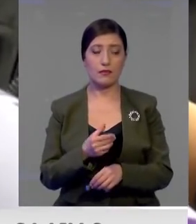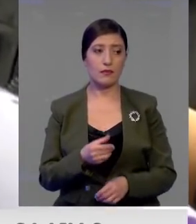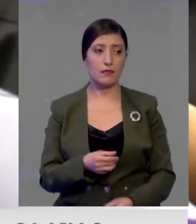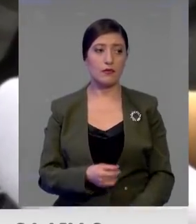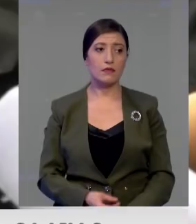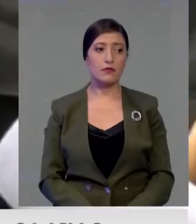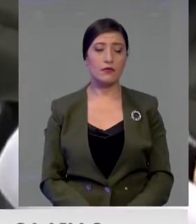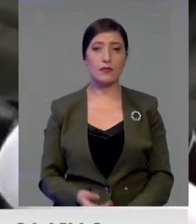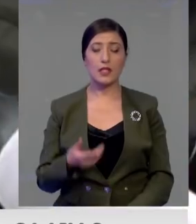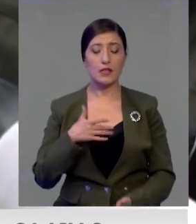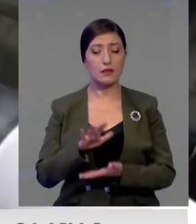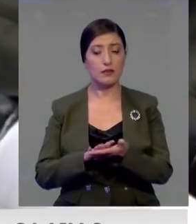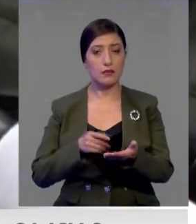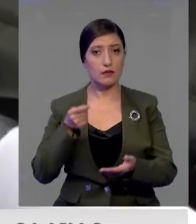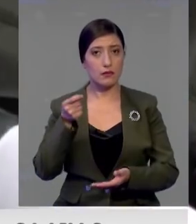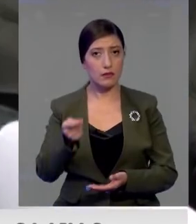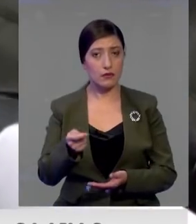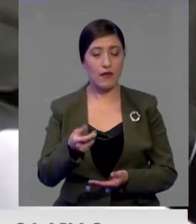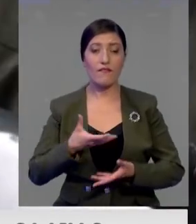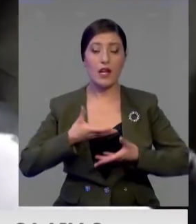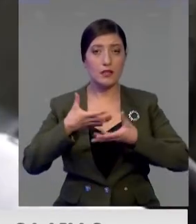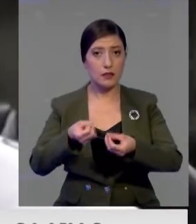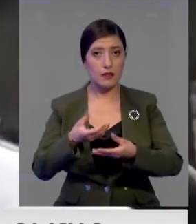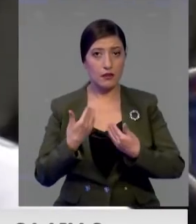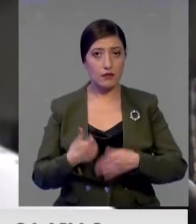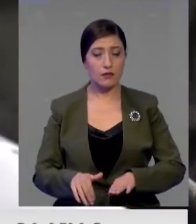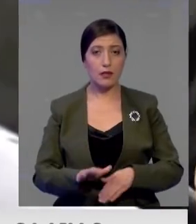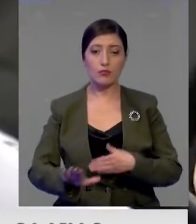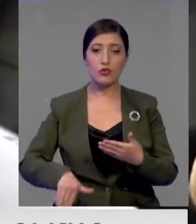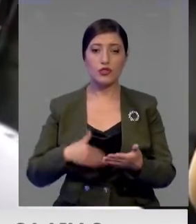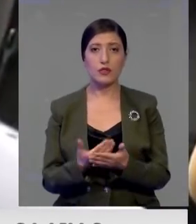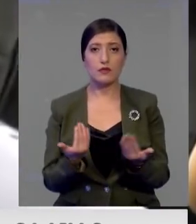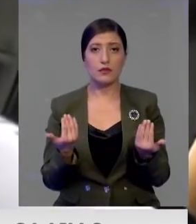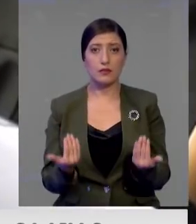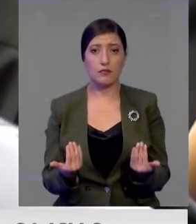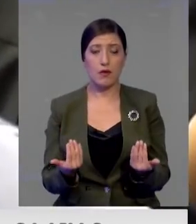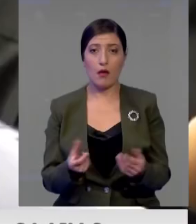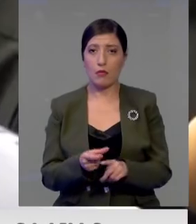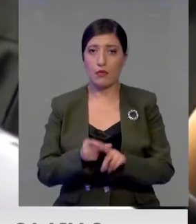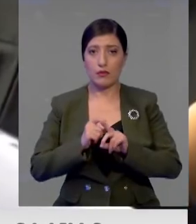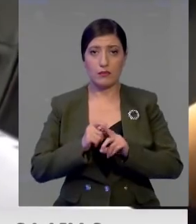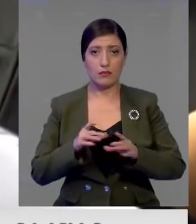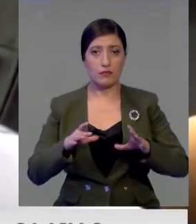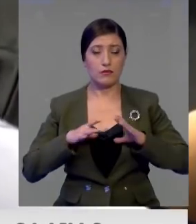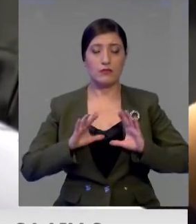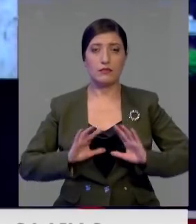իմ ձերքով տվել եմ, վերցրել ա ու միջևի մի անհետևանք։